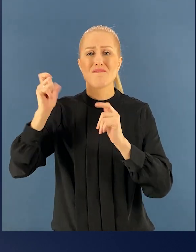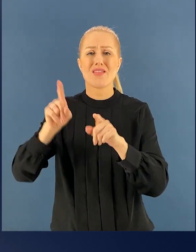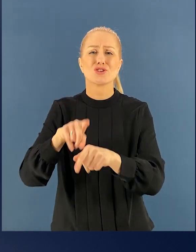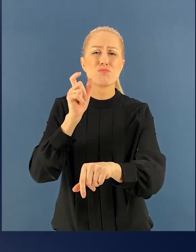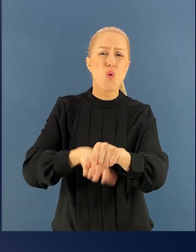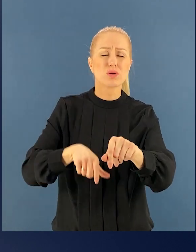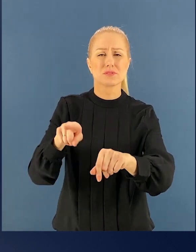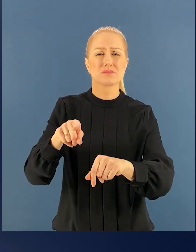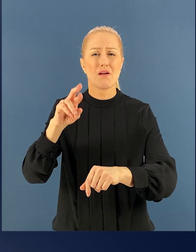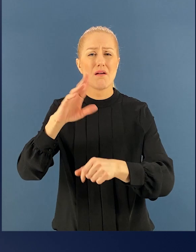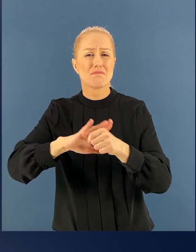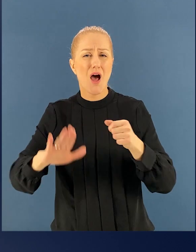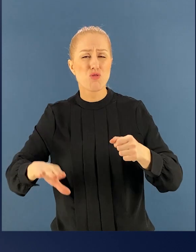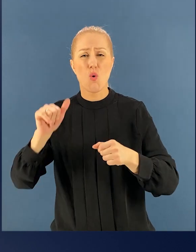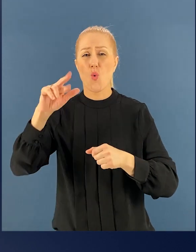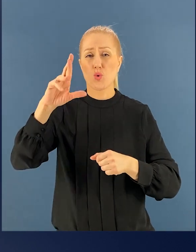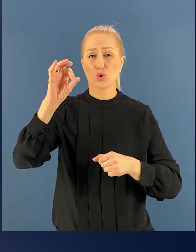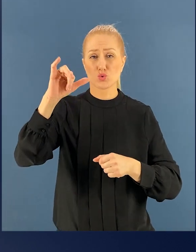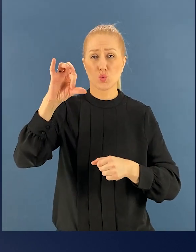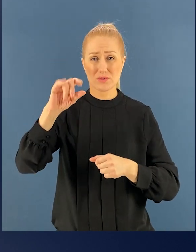w 76 roku.